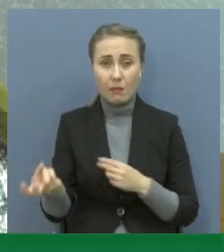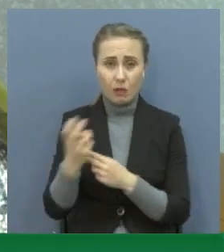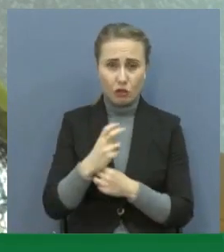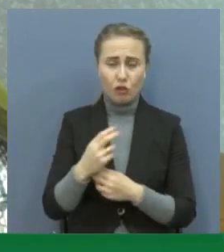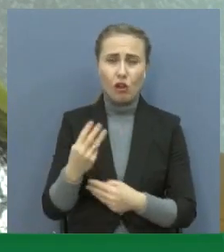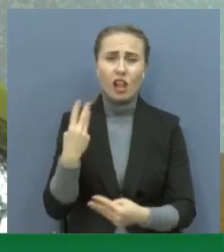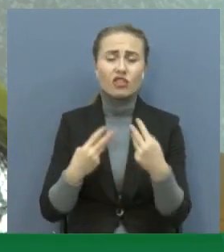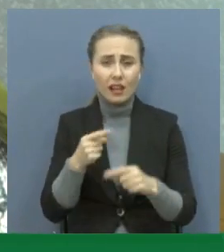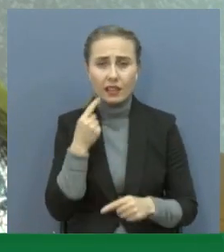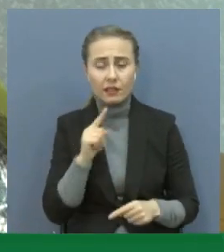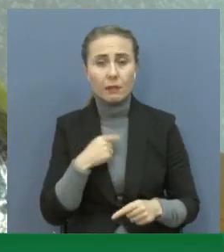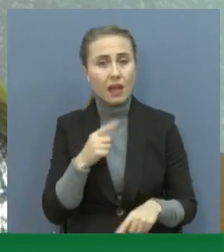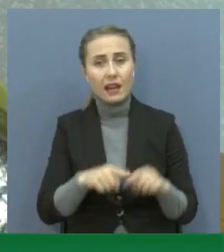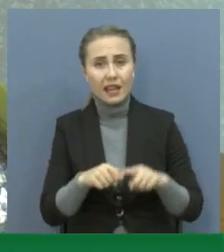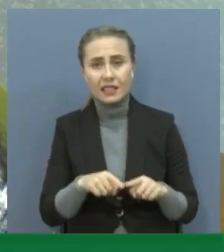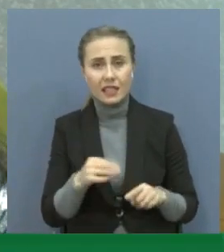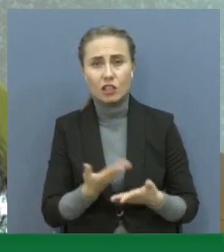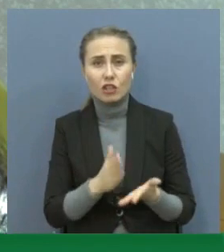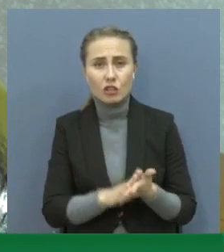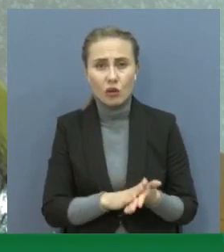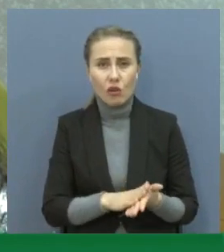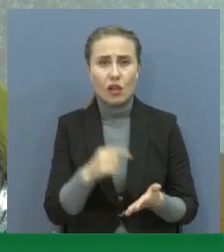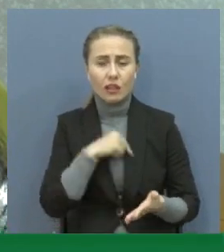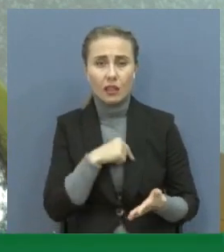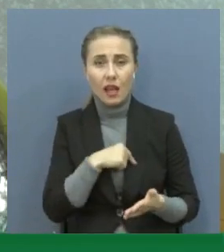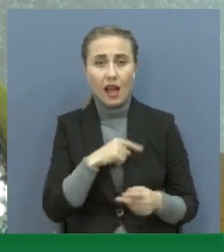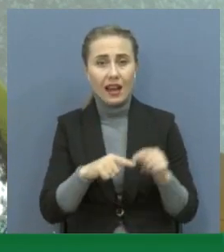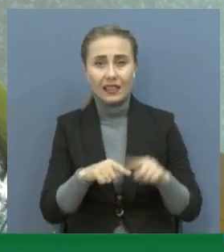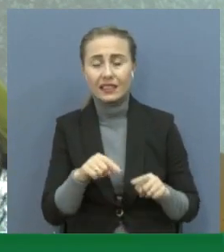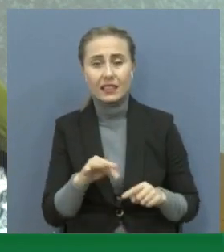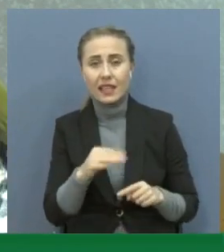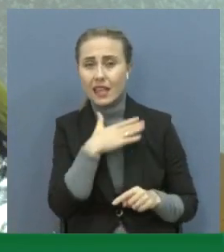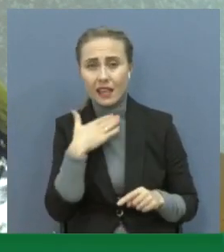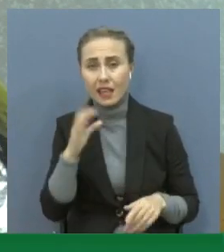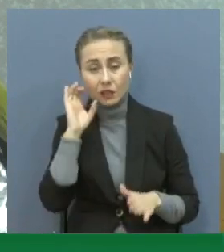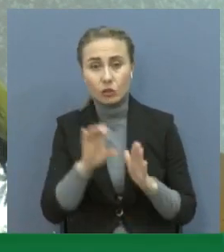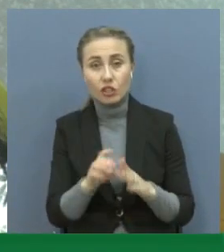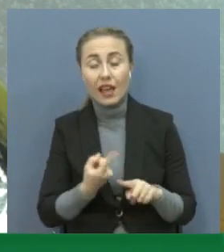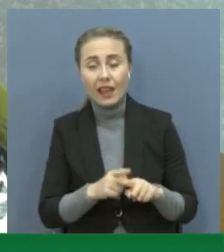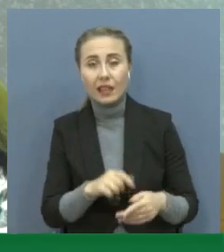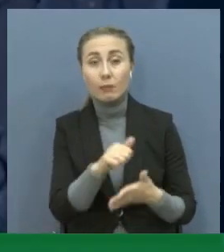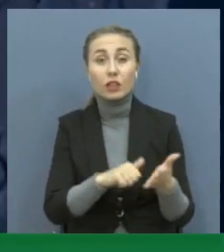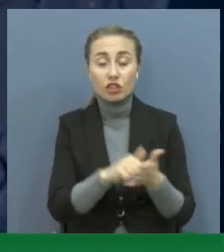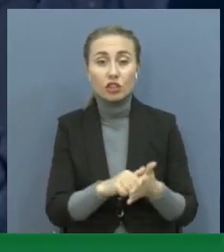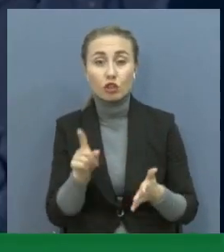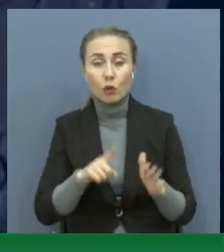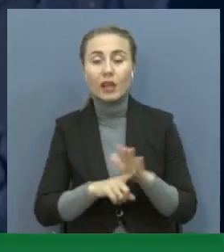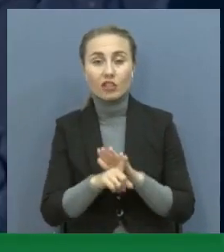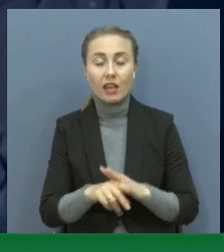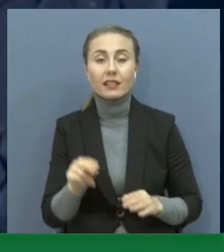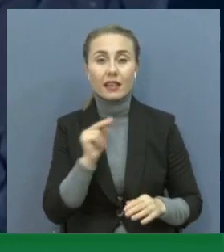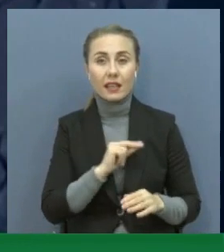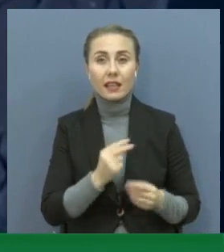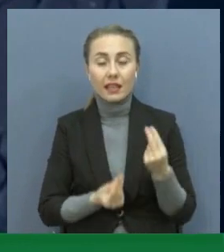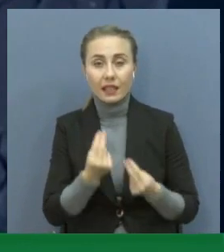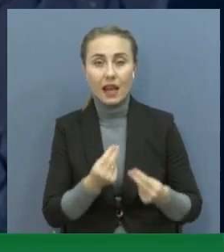родителям о своей детской травме, а родители не хотят слышать. Это была одна из причин, чтобы начать играть. Своей бедой с